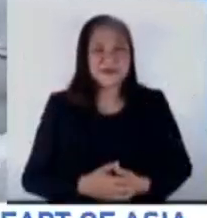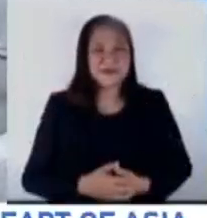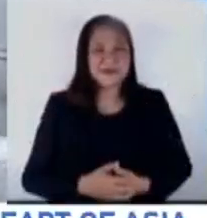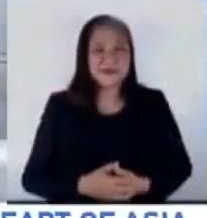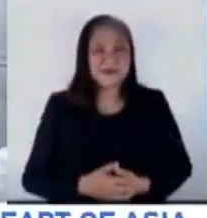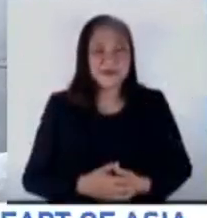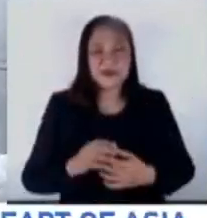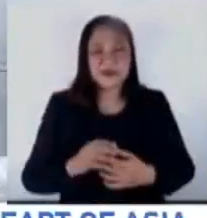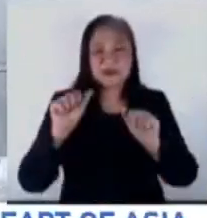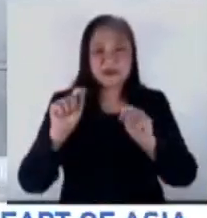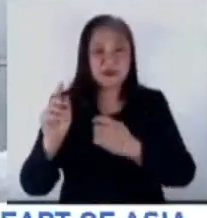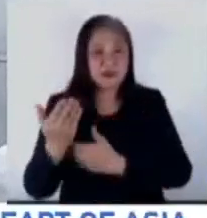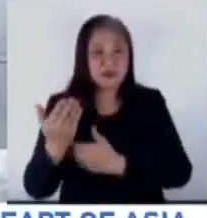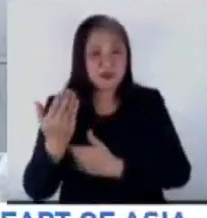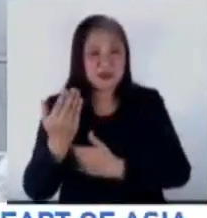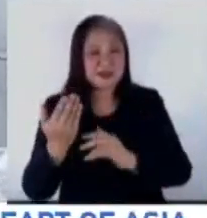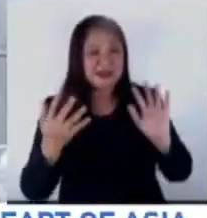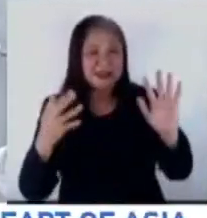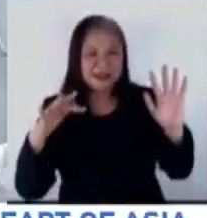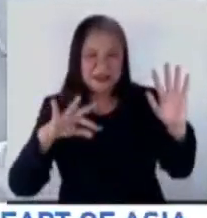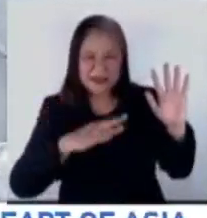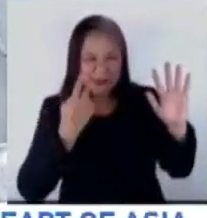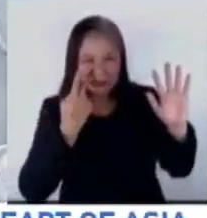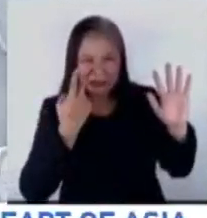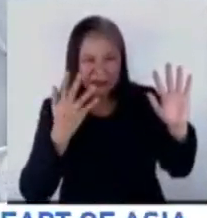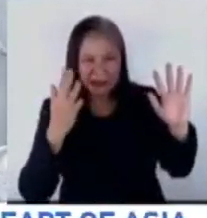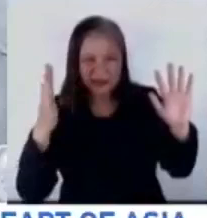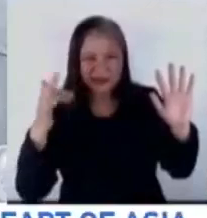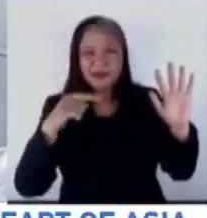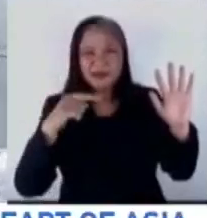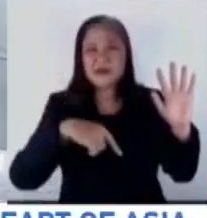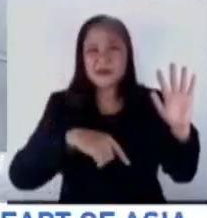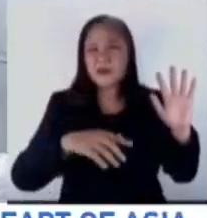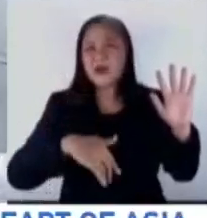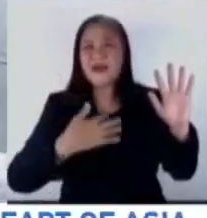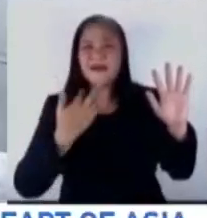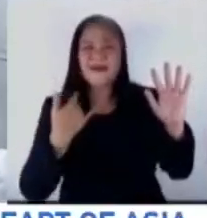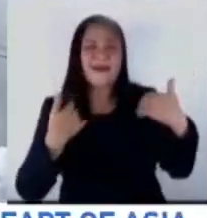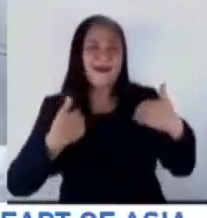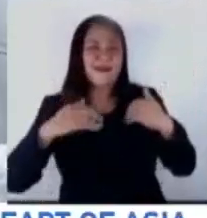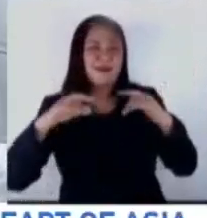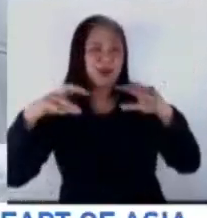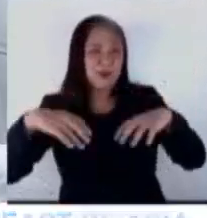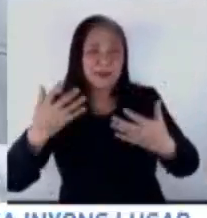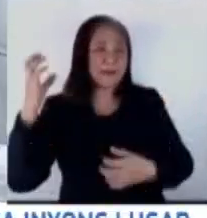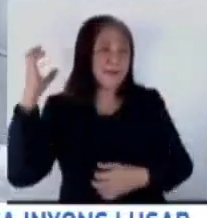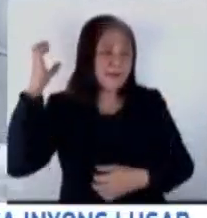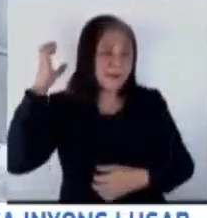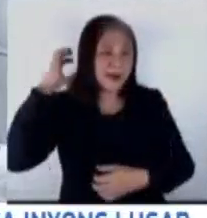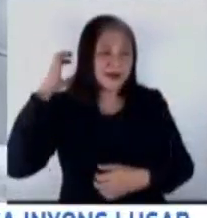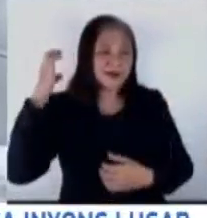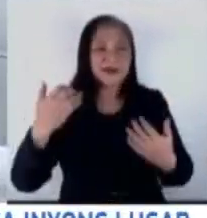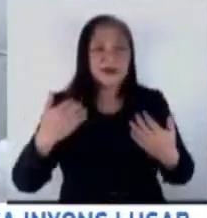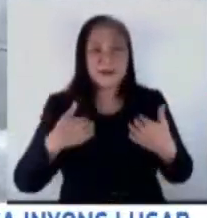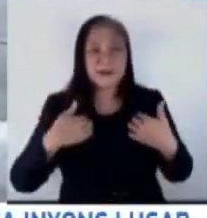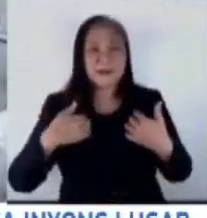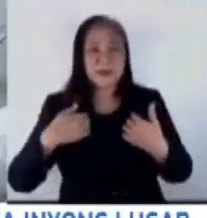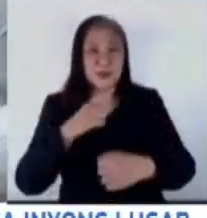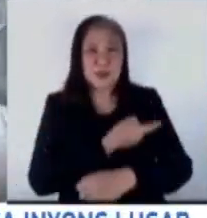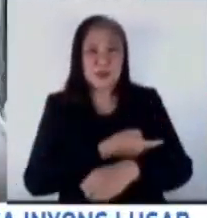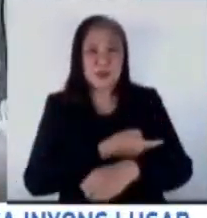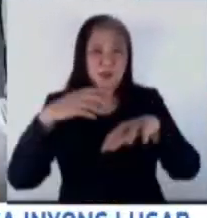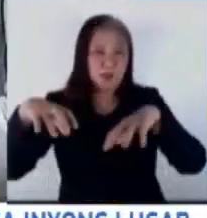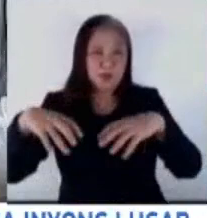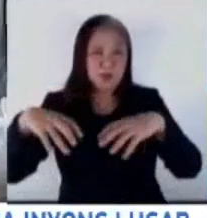ha, o Sabado ng hapon na ito, may mga pag-ulan dyan sa Mindanao. May mga malalakas, lalong-lalo na dito sa may Caraga at Davao Region.